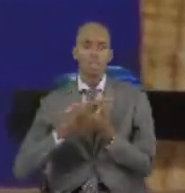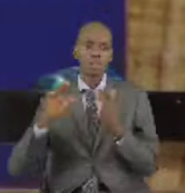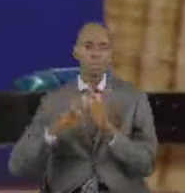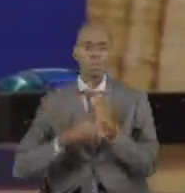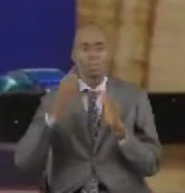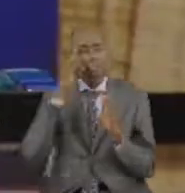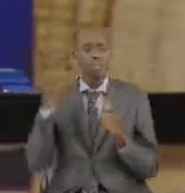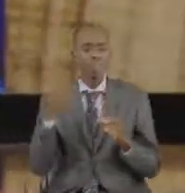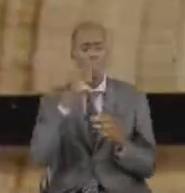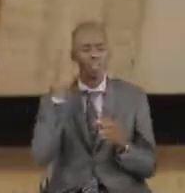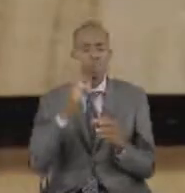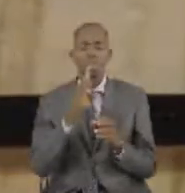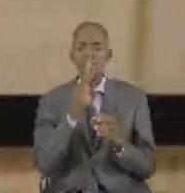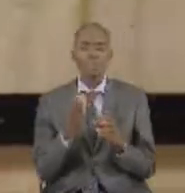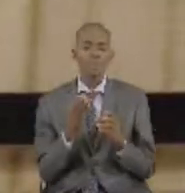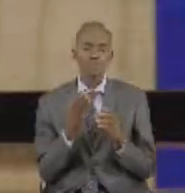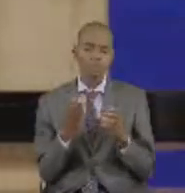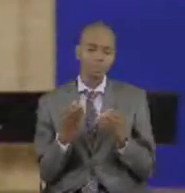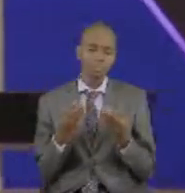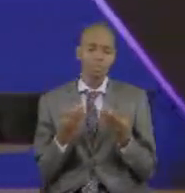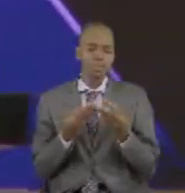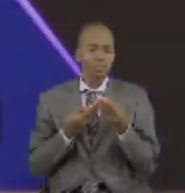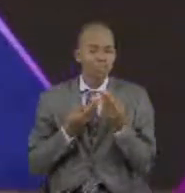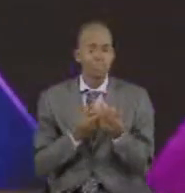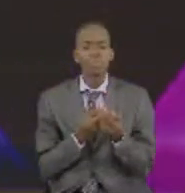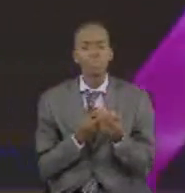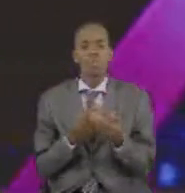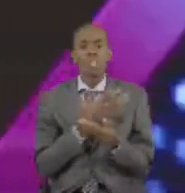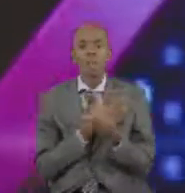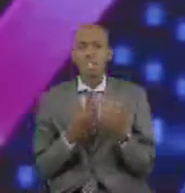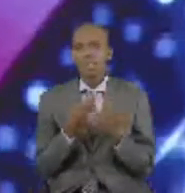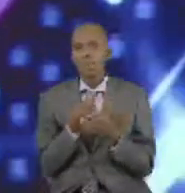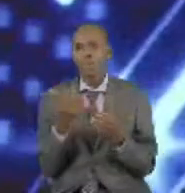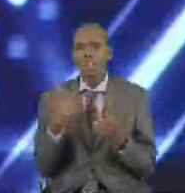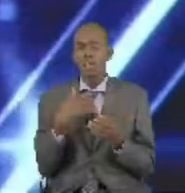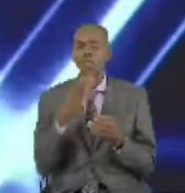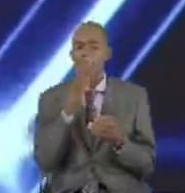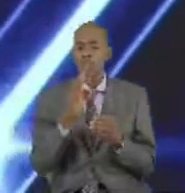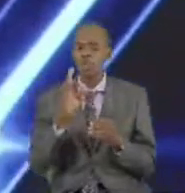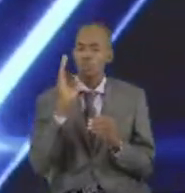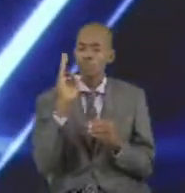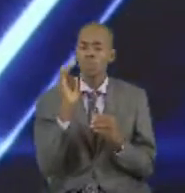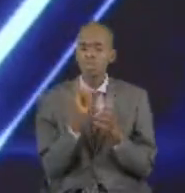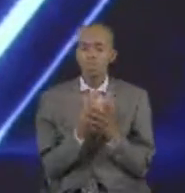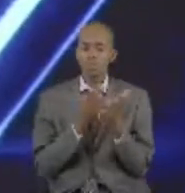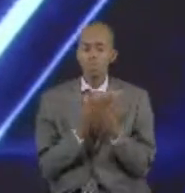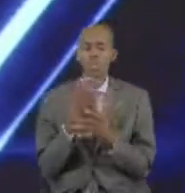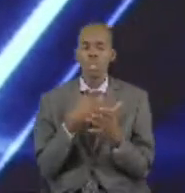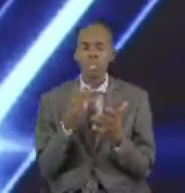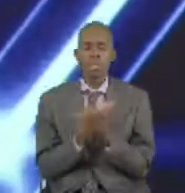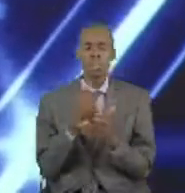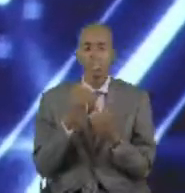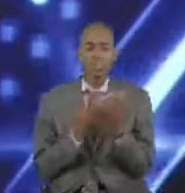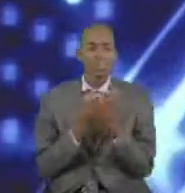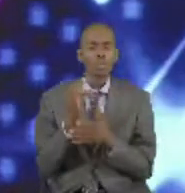ils seront rassasiés si on vous enseignez vous avez entendu cette vérité conforme